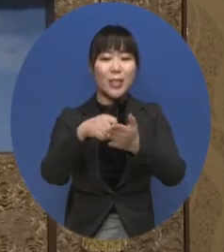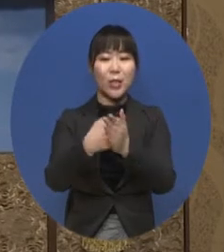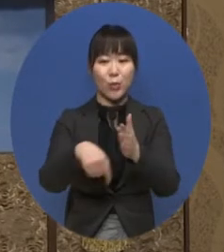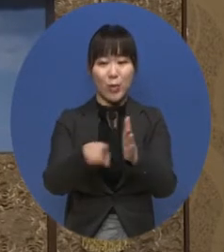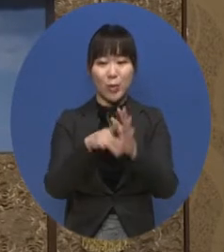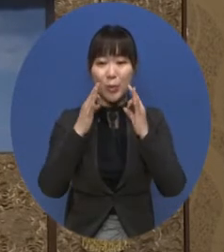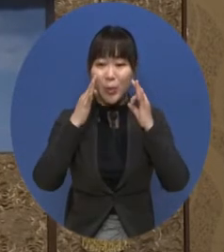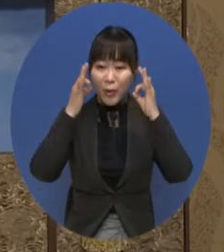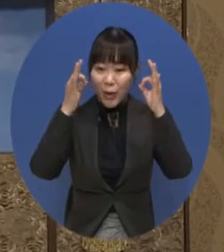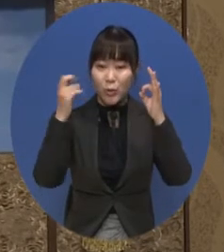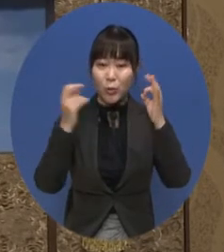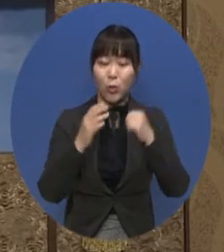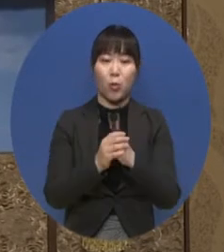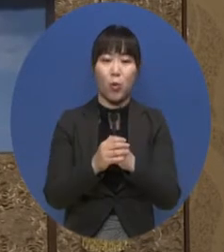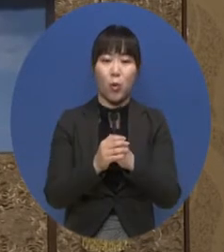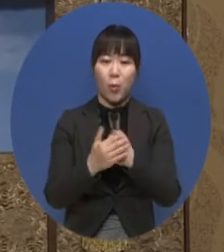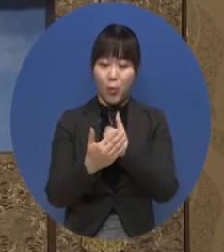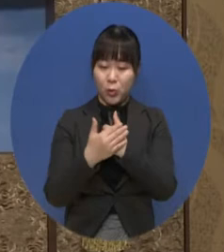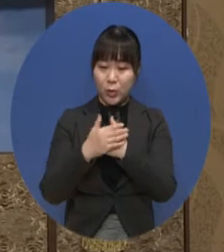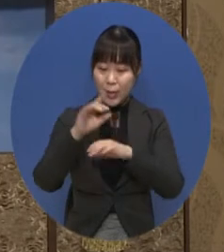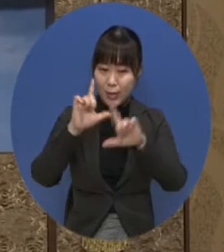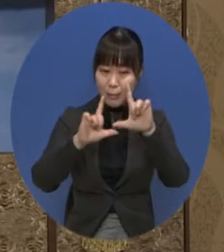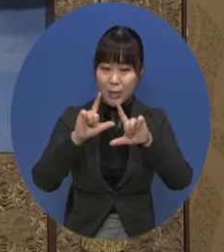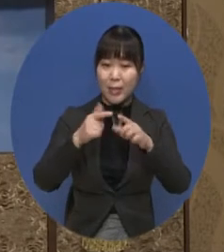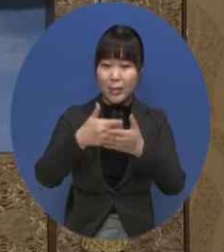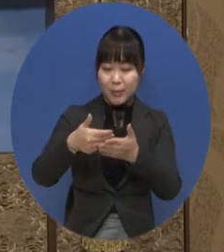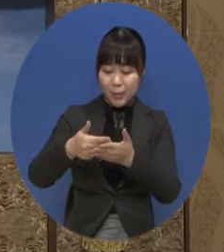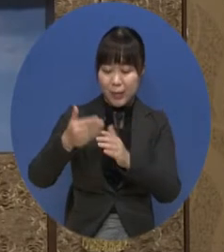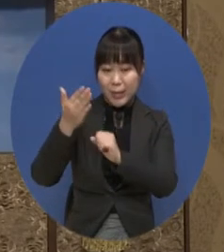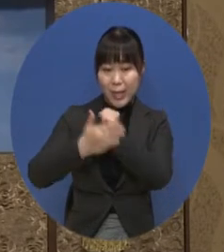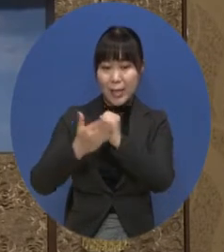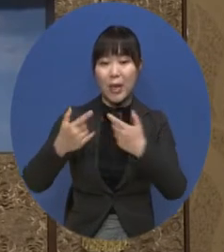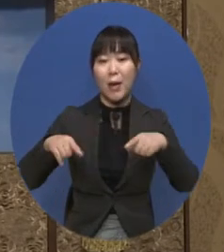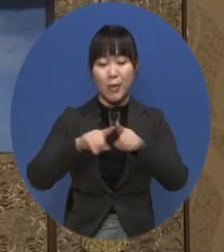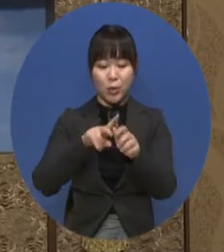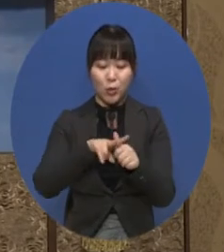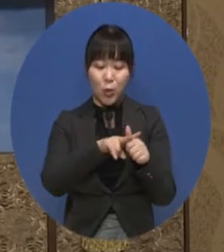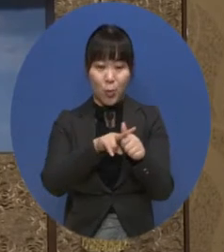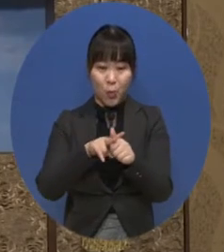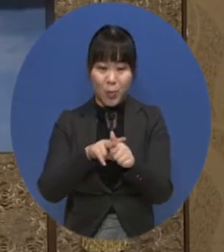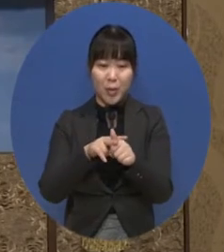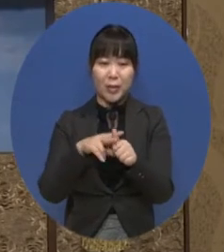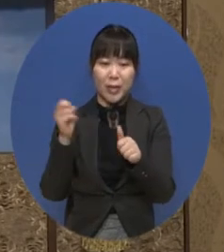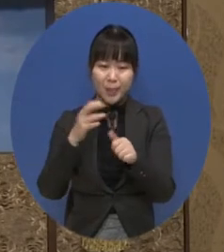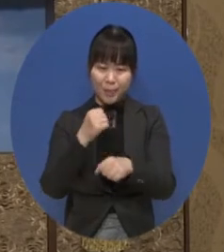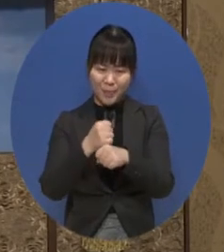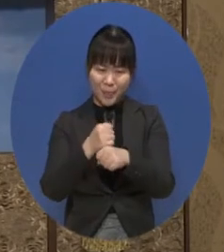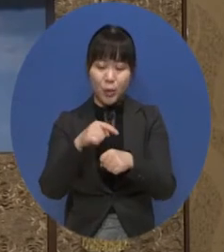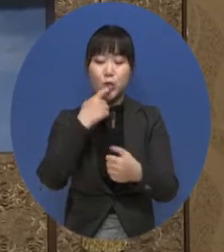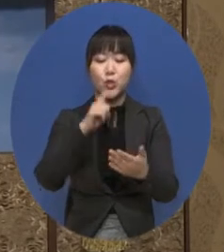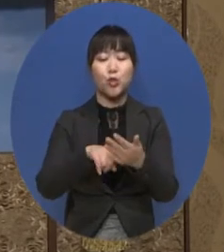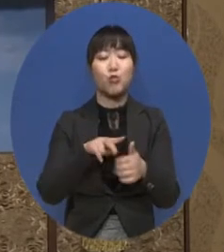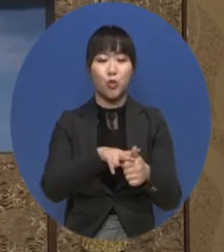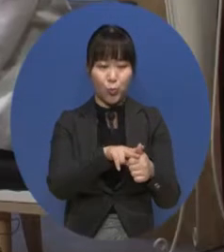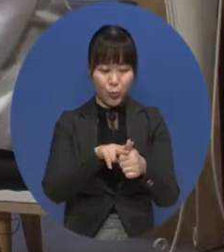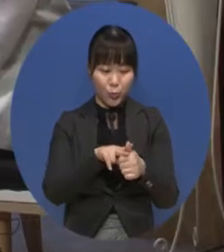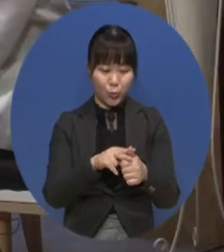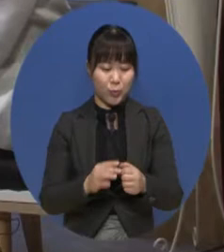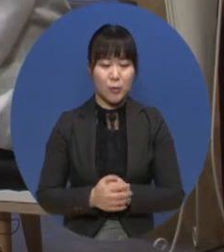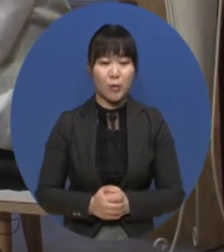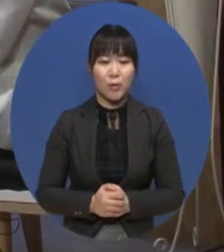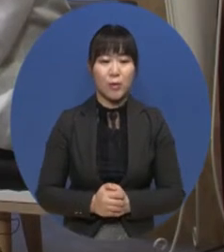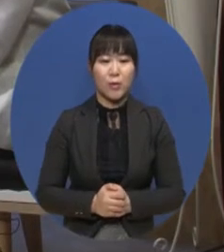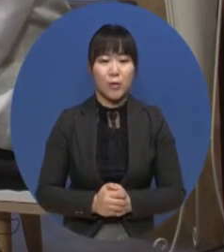하고 거기에 보조적인 이미지, 일러스트나 사진을 더해서 정보를 재가공한 것을 쉬운 정보라고 하고 있습니다.